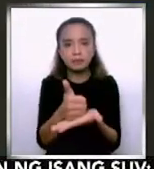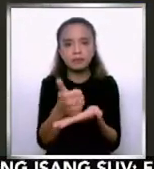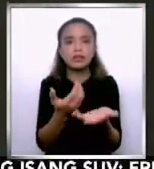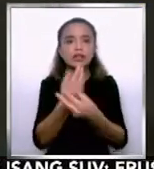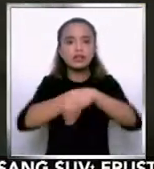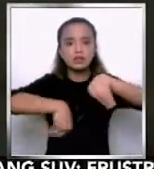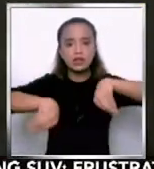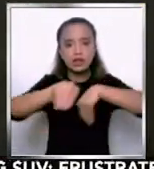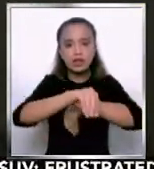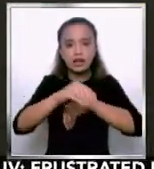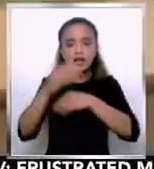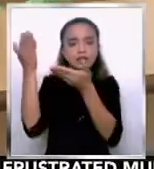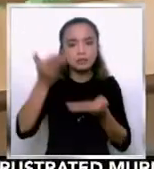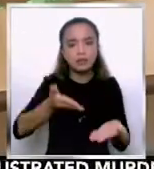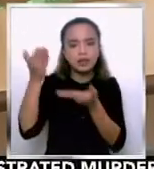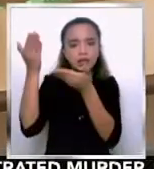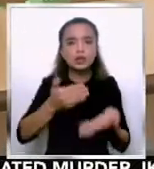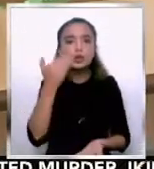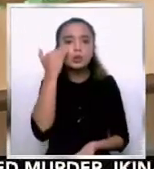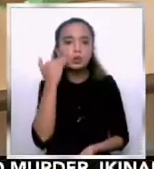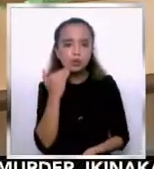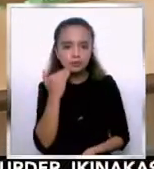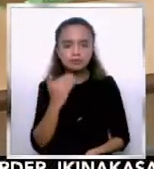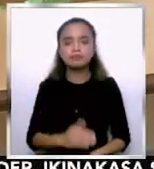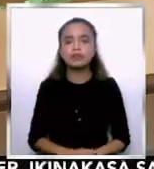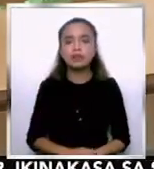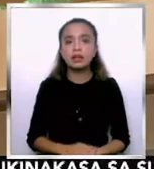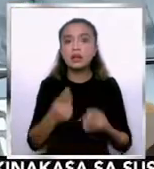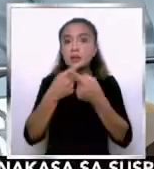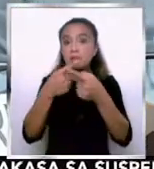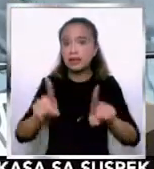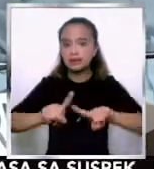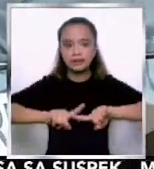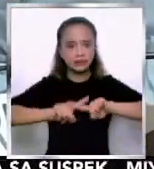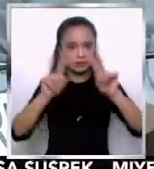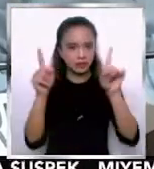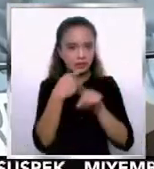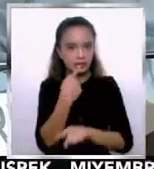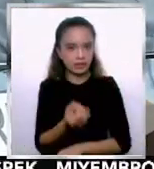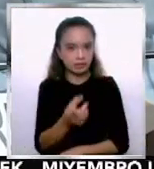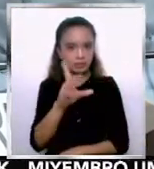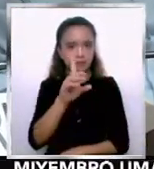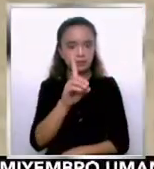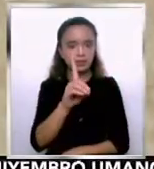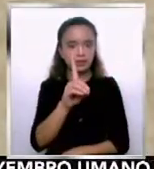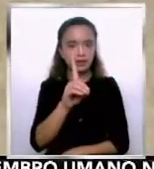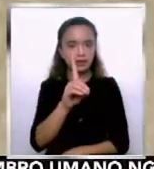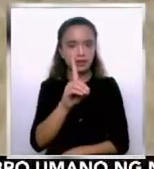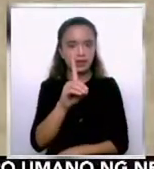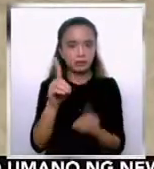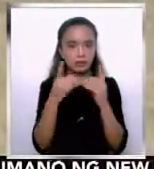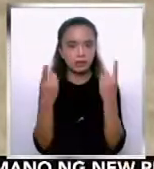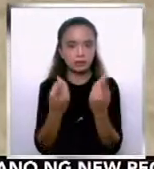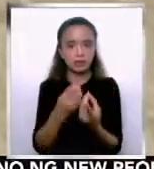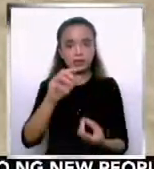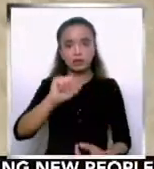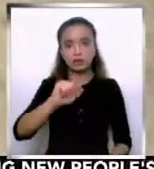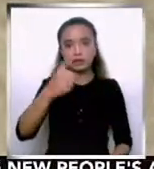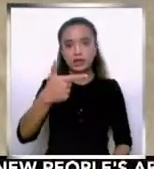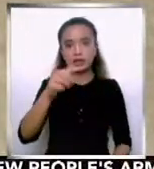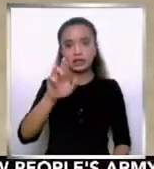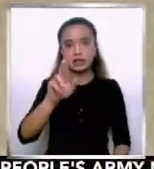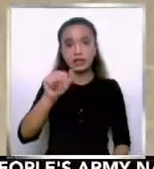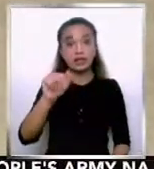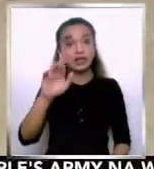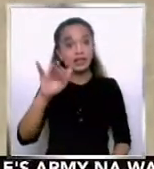mag-import ng kulang na supply. Pero iba ang sinasabi ng Department of Agrarian Reform na naniniwalang kayang ibaba ang presyo